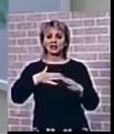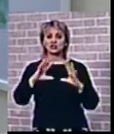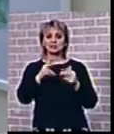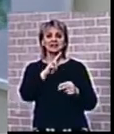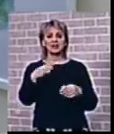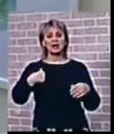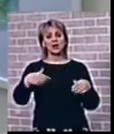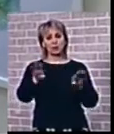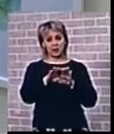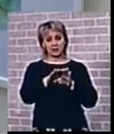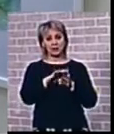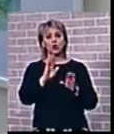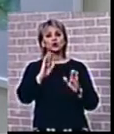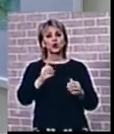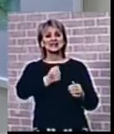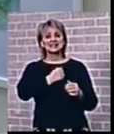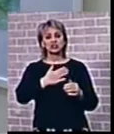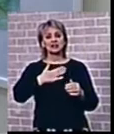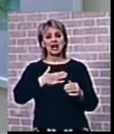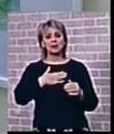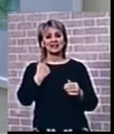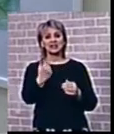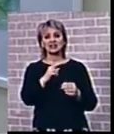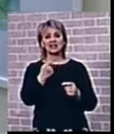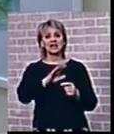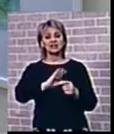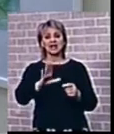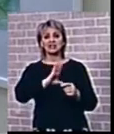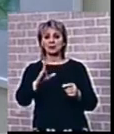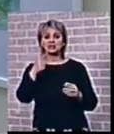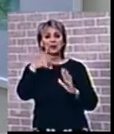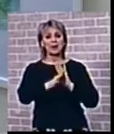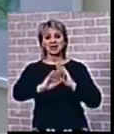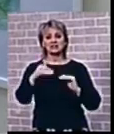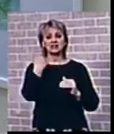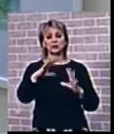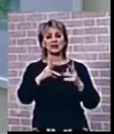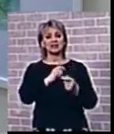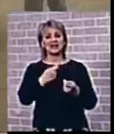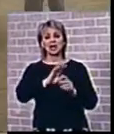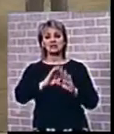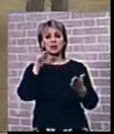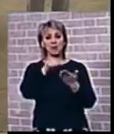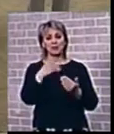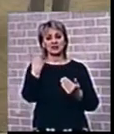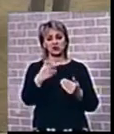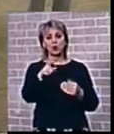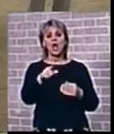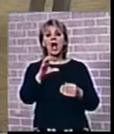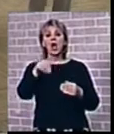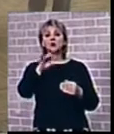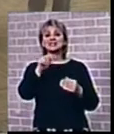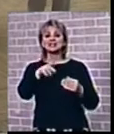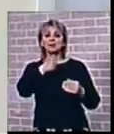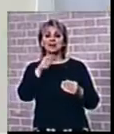мы. Но, к сожалению, нам вот никогда не стать, не понять их мир, никогда не попасть в него. Аутисты пытаются